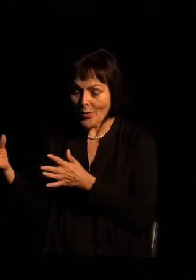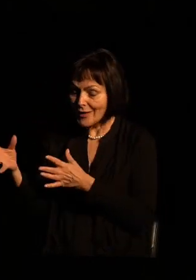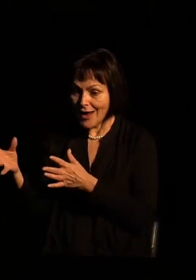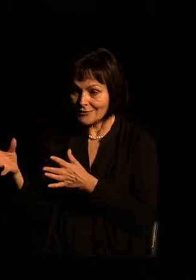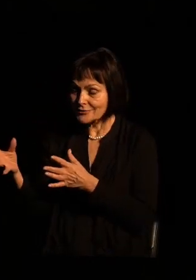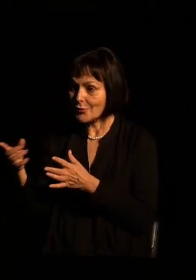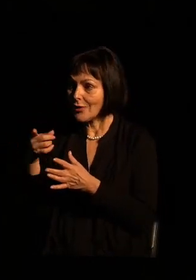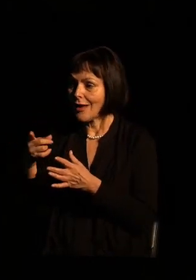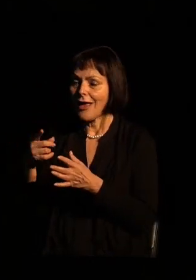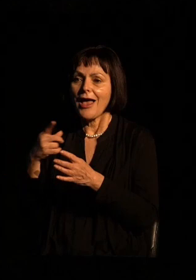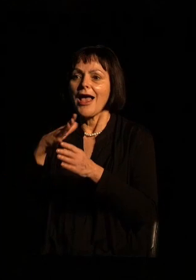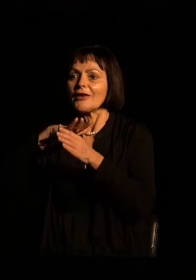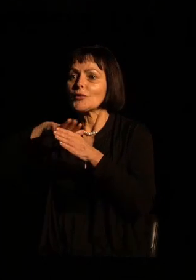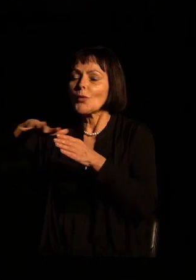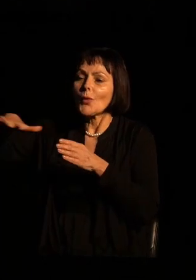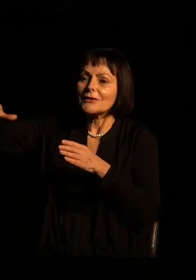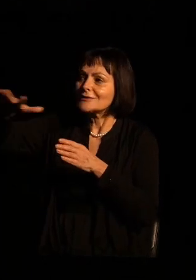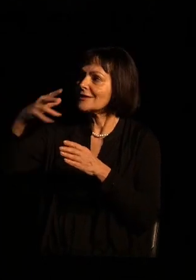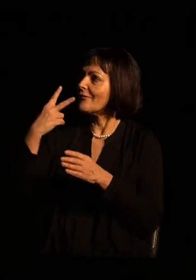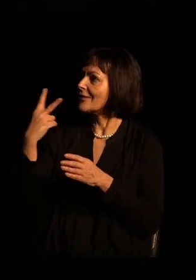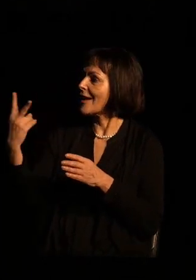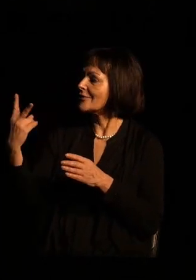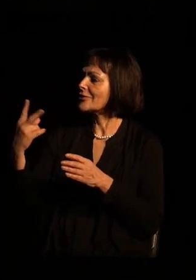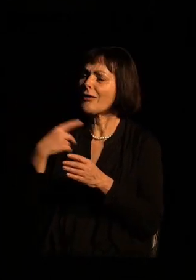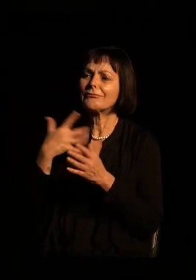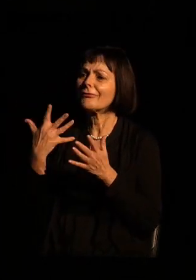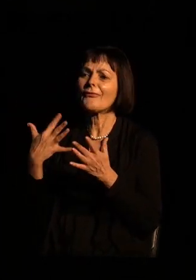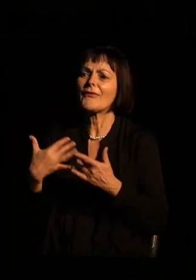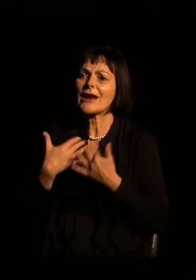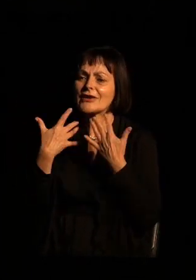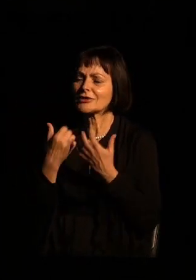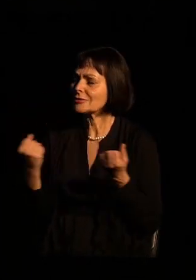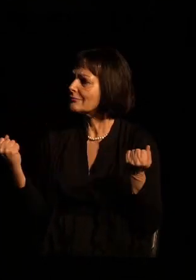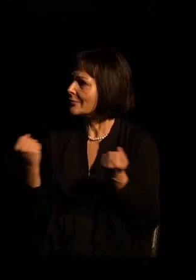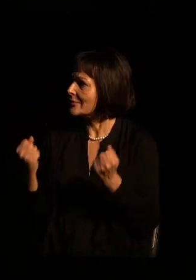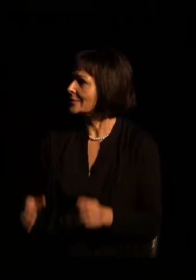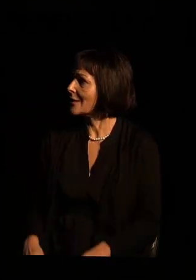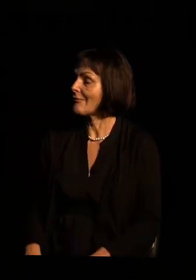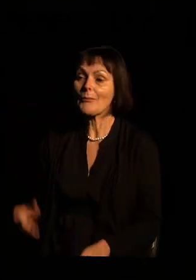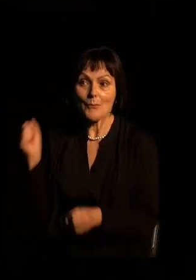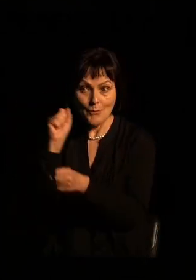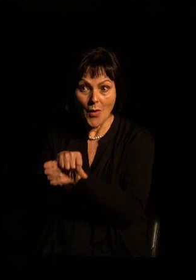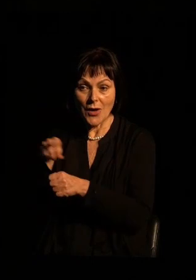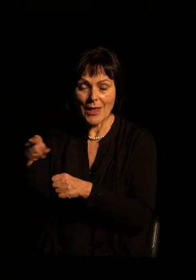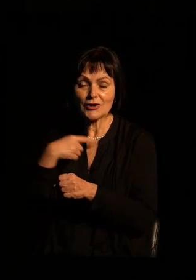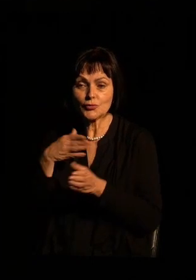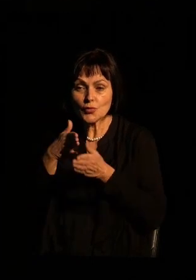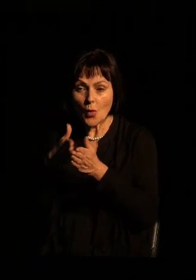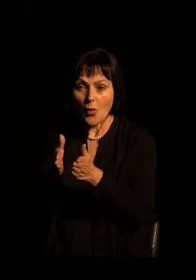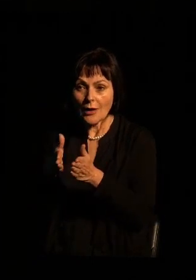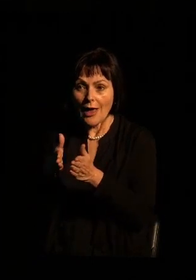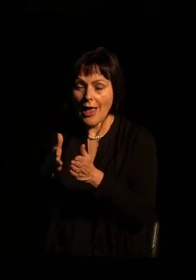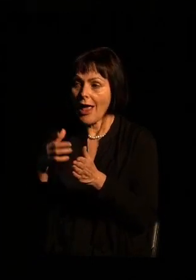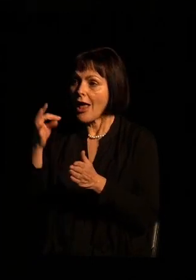i te turnice, które są przed nami, to robi to niesamowite wrażenie. Właśnie, tam pokonaliście taką niesamowitą drogę na